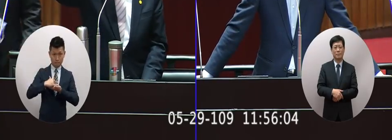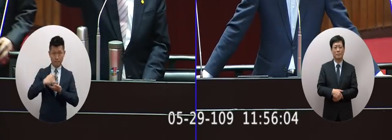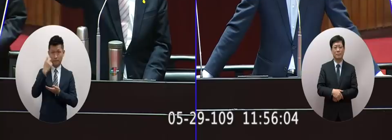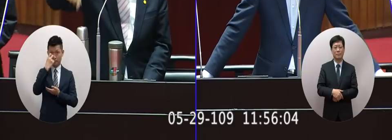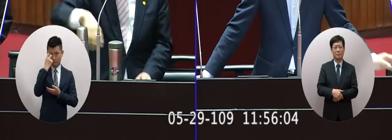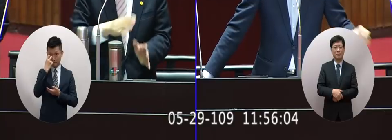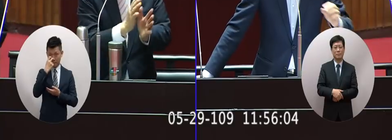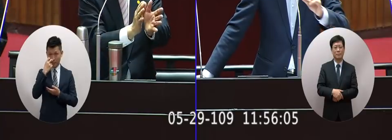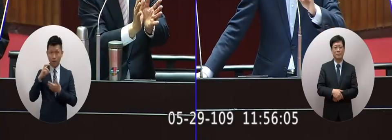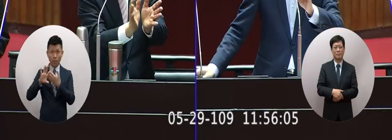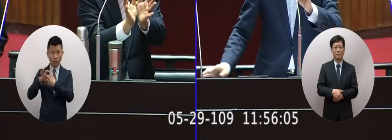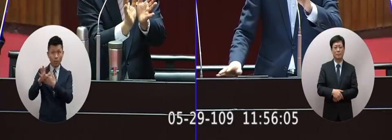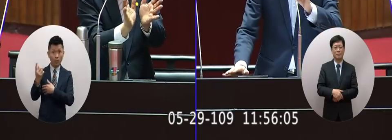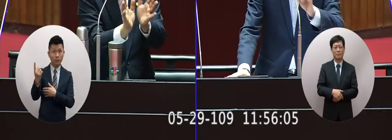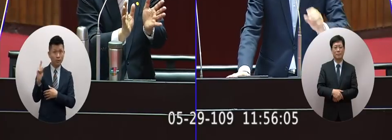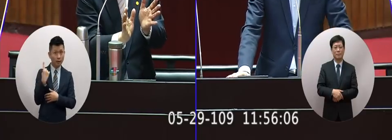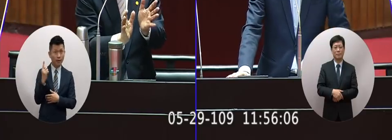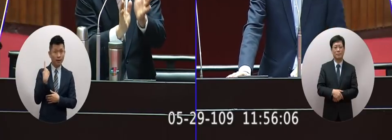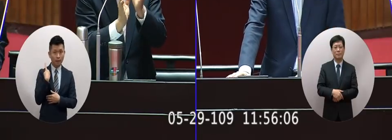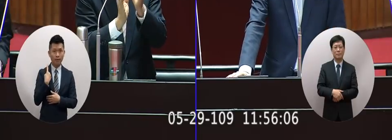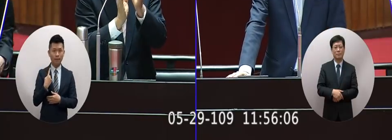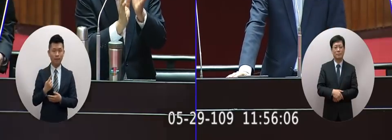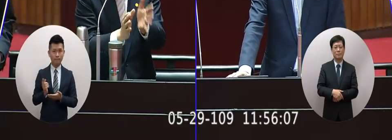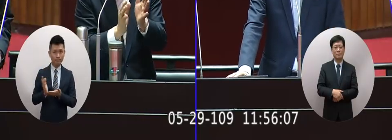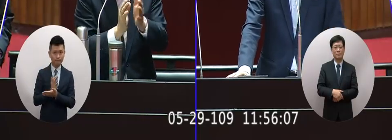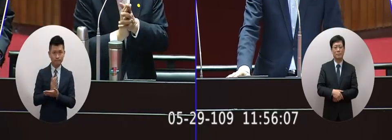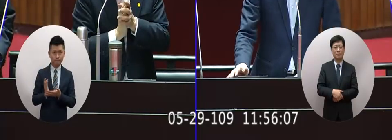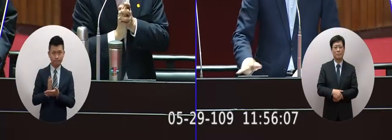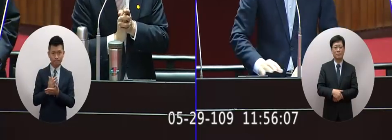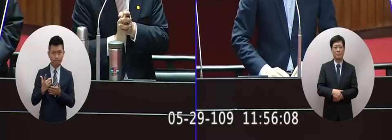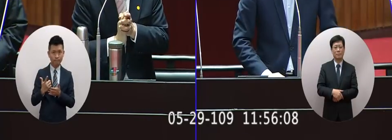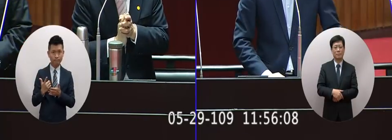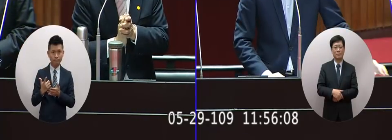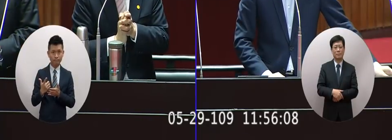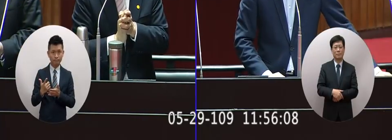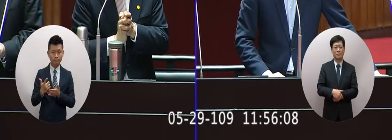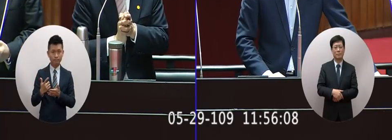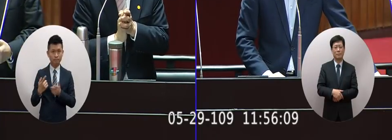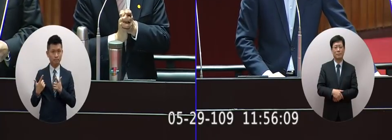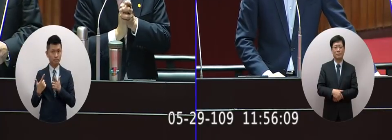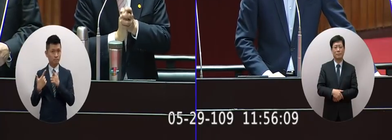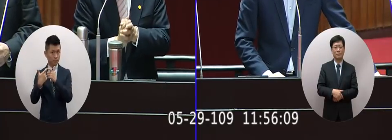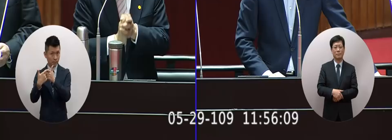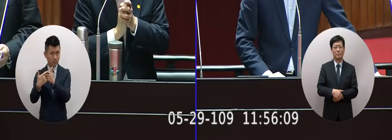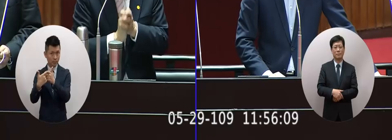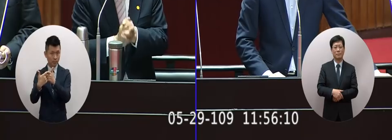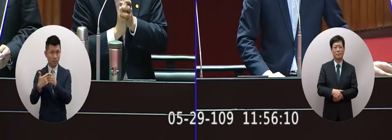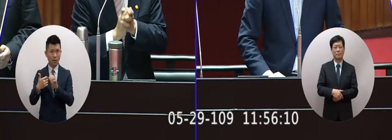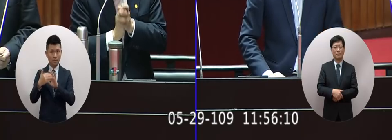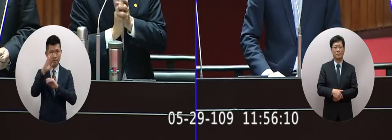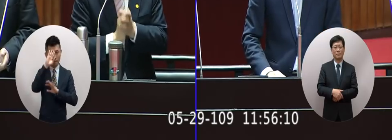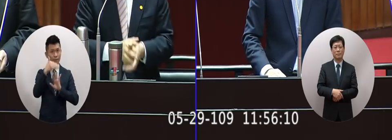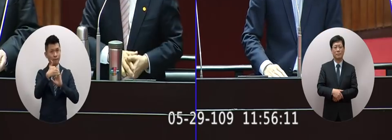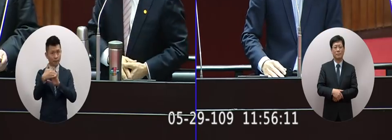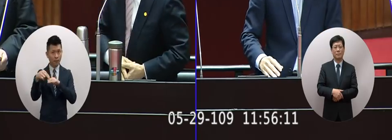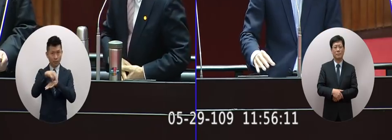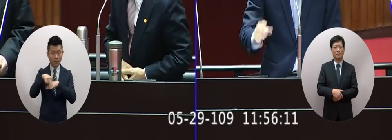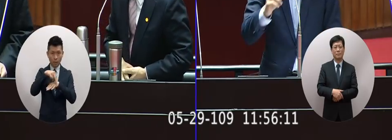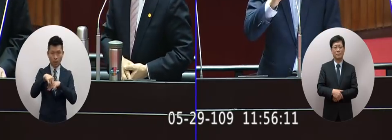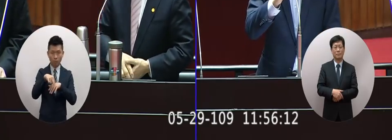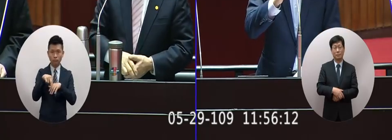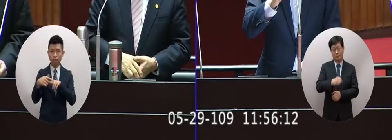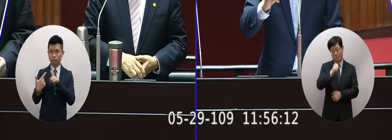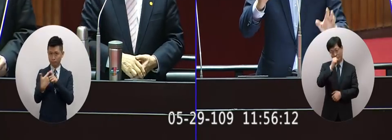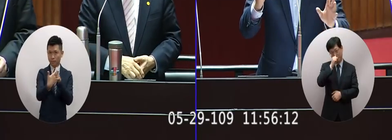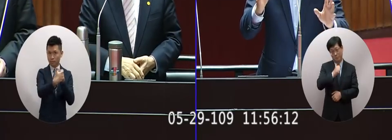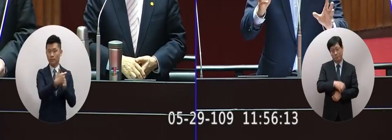哪个国家来，我们会有不同的应对、因应防疫的措施。